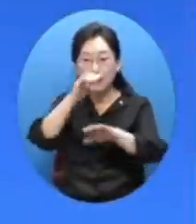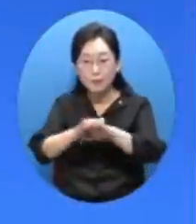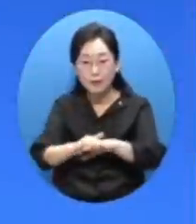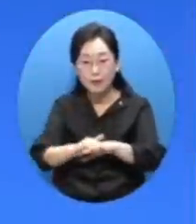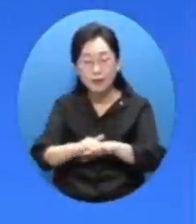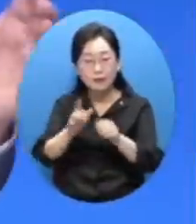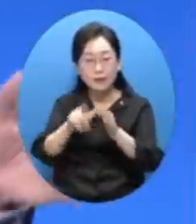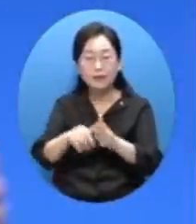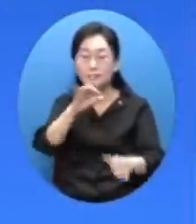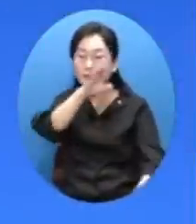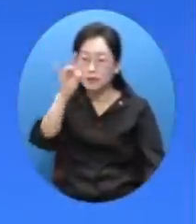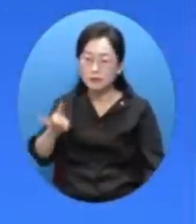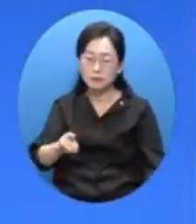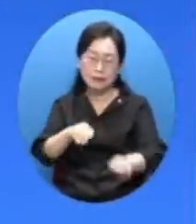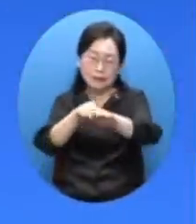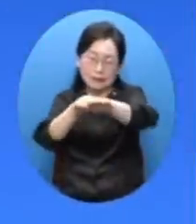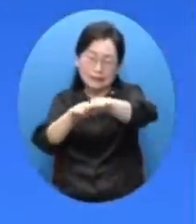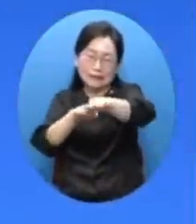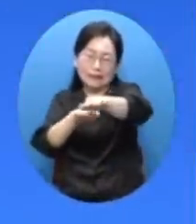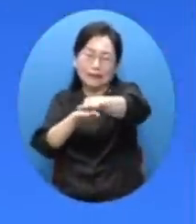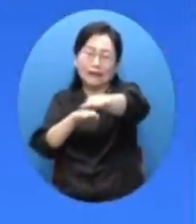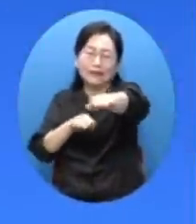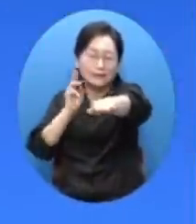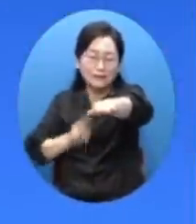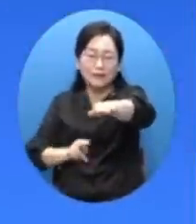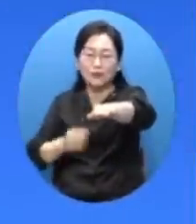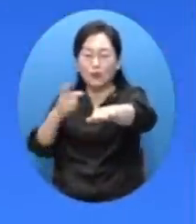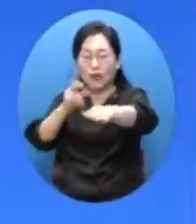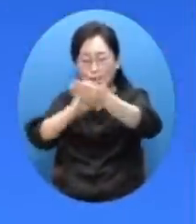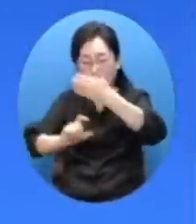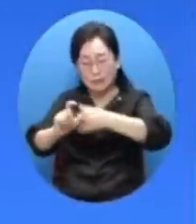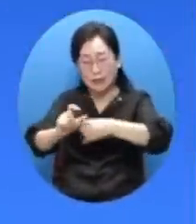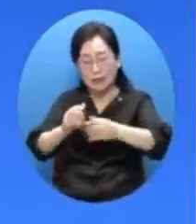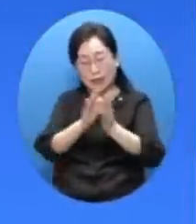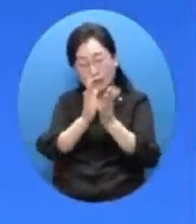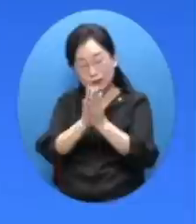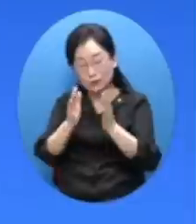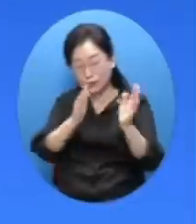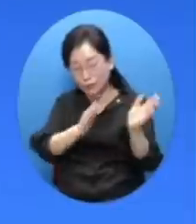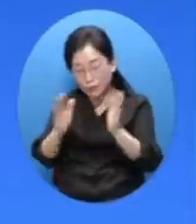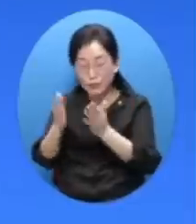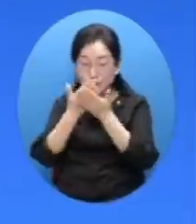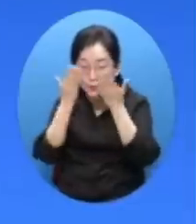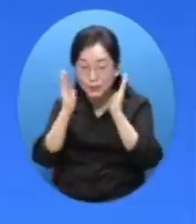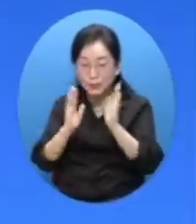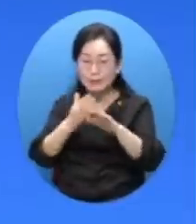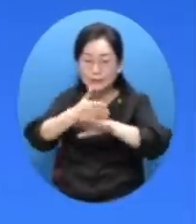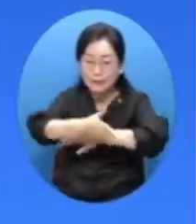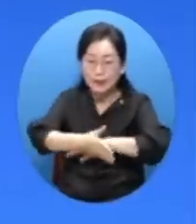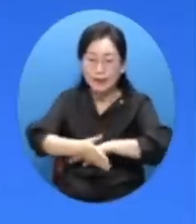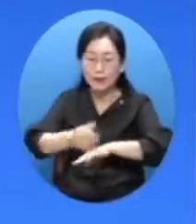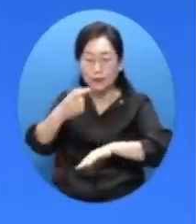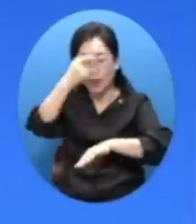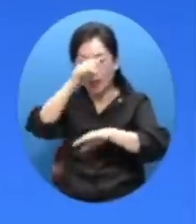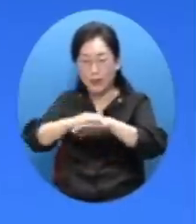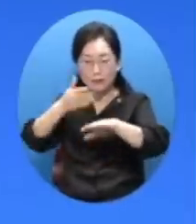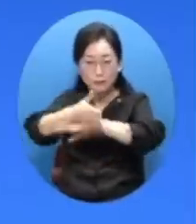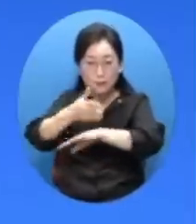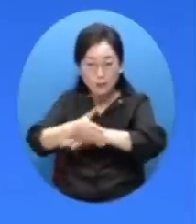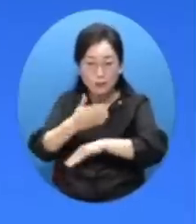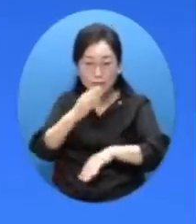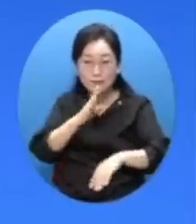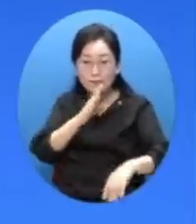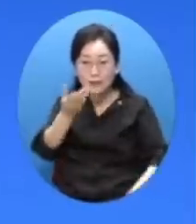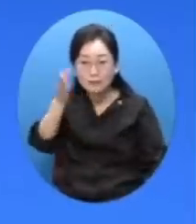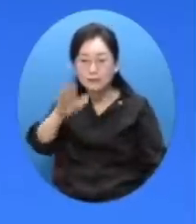가끔 뭐 차가 막히고 또 아침에 준비하느라고 늦게 일어나서 예배 시간에 늘 수 있지만은